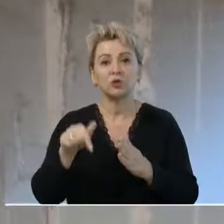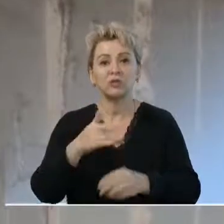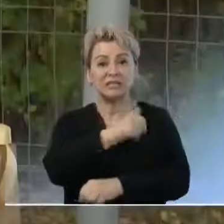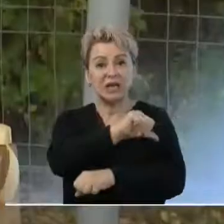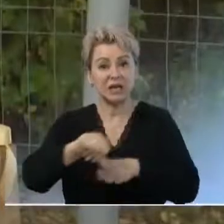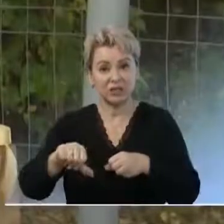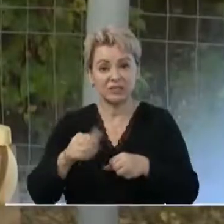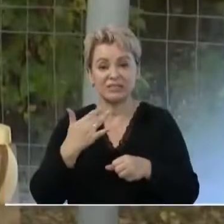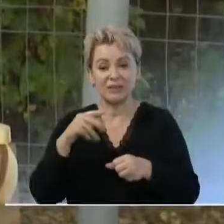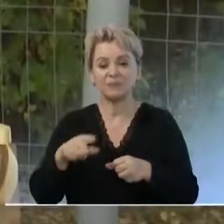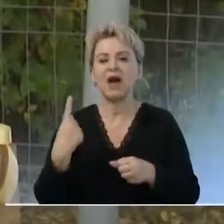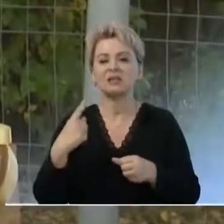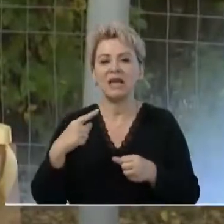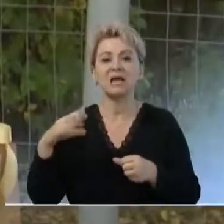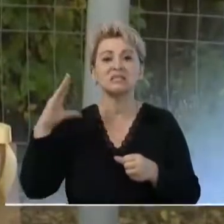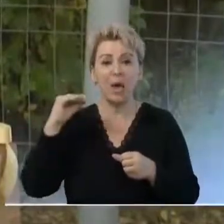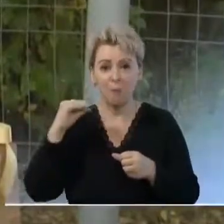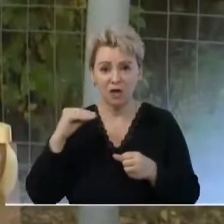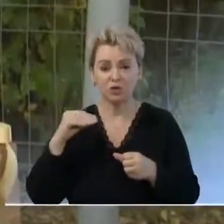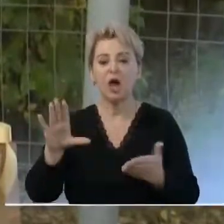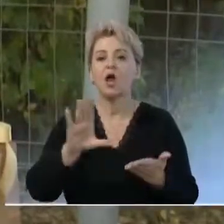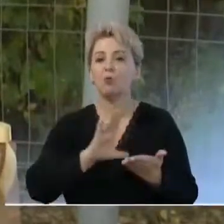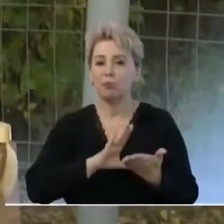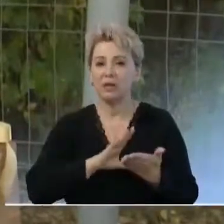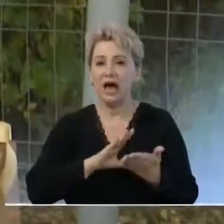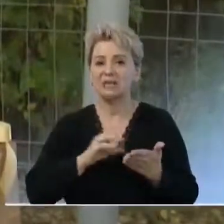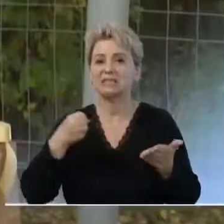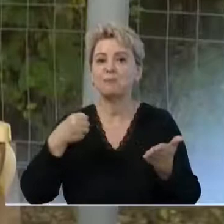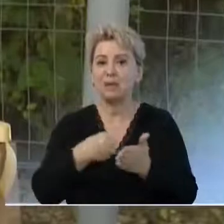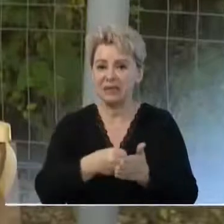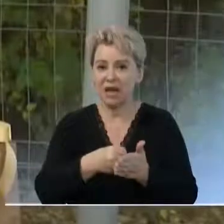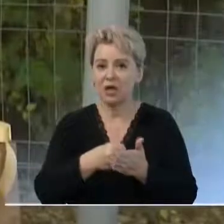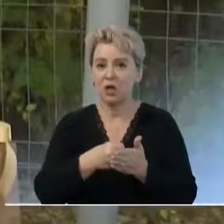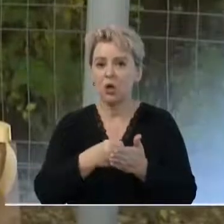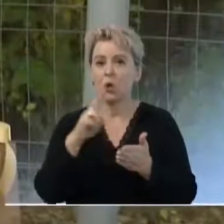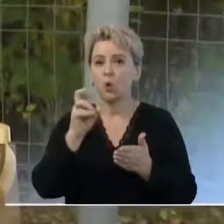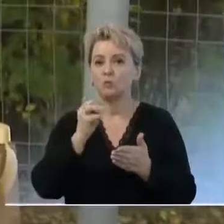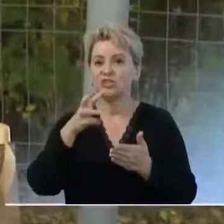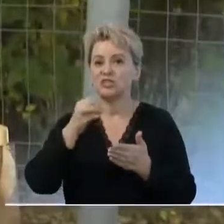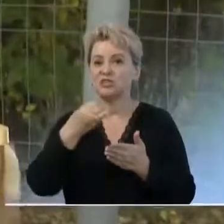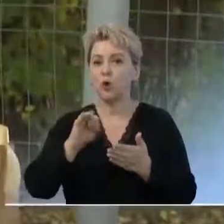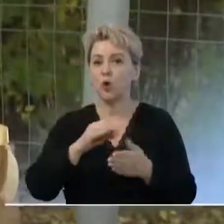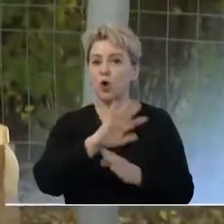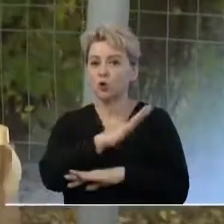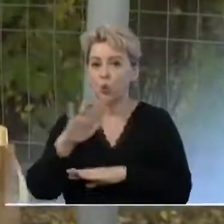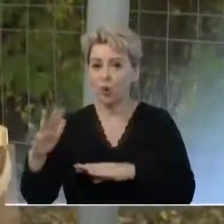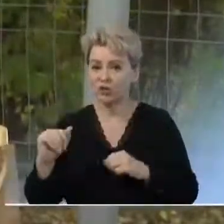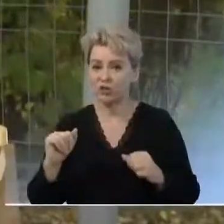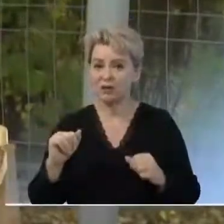границей. Одна собачка была сбита в Кумжинской роще.